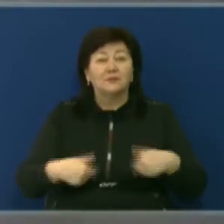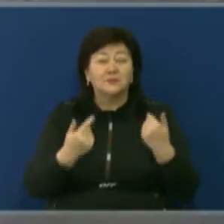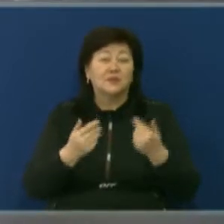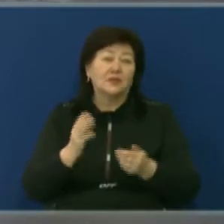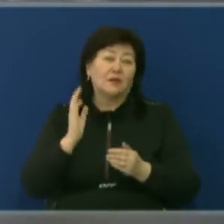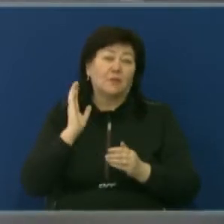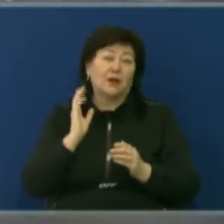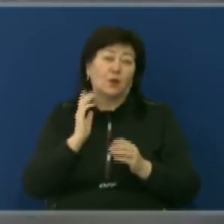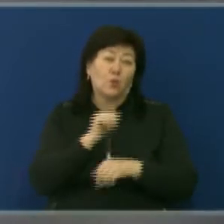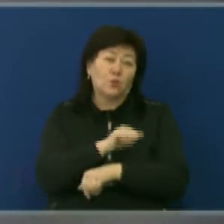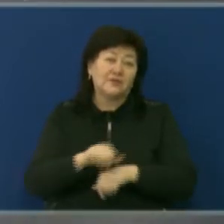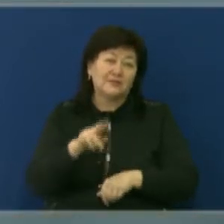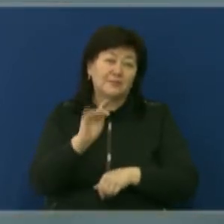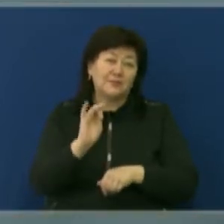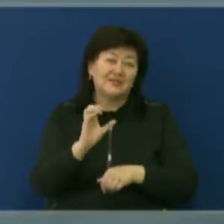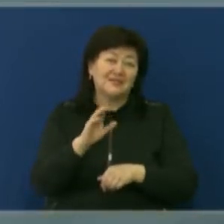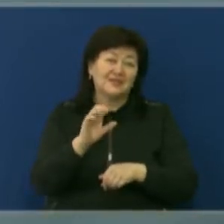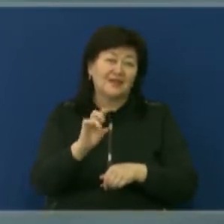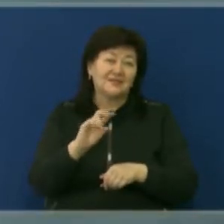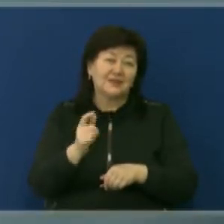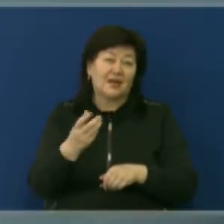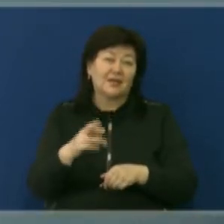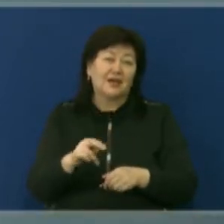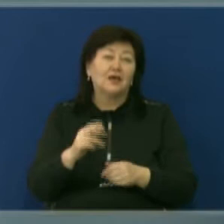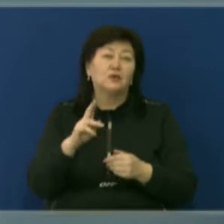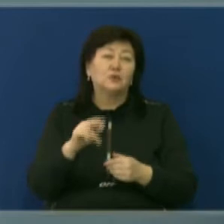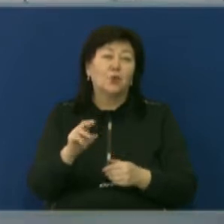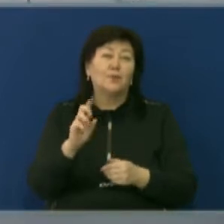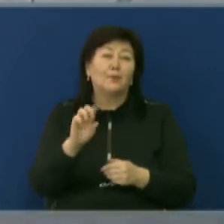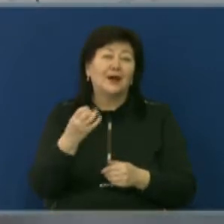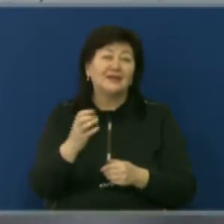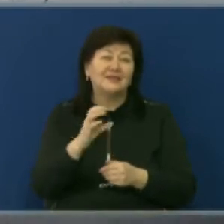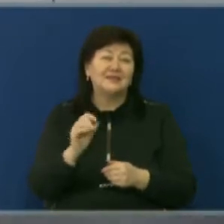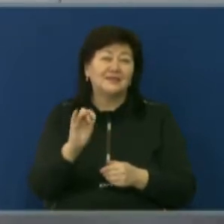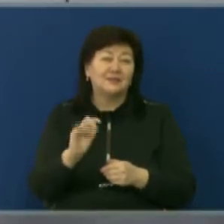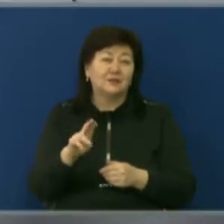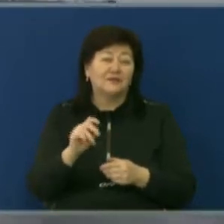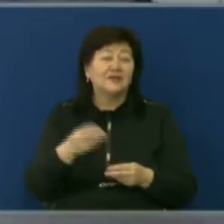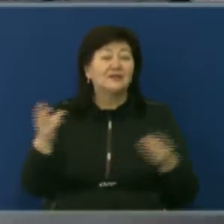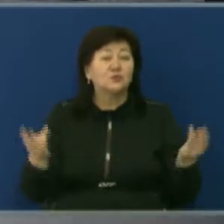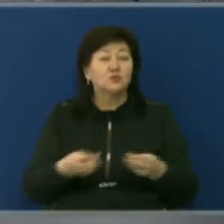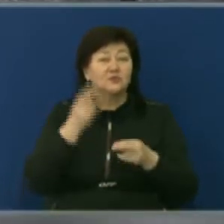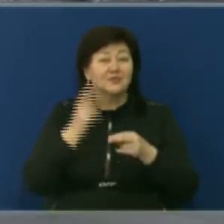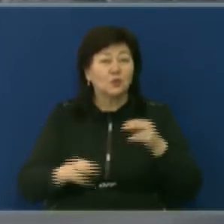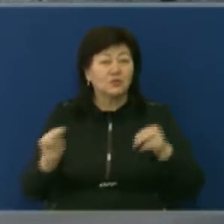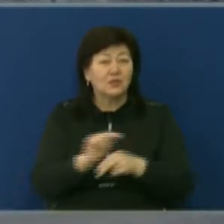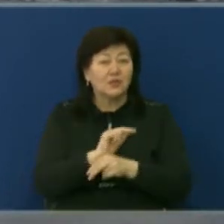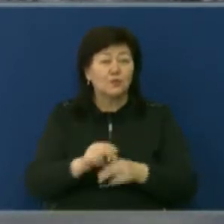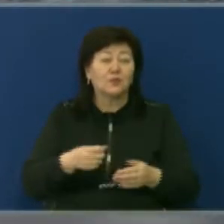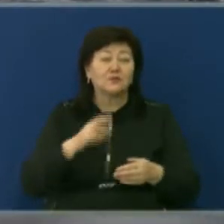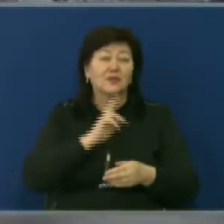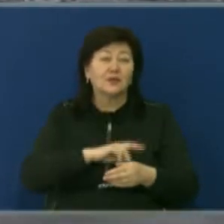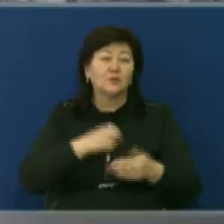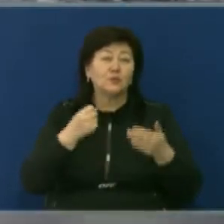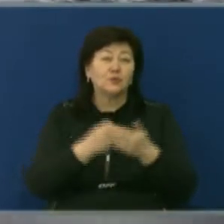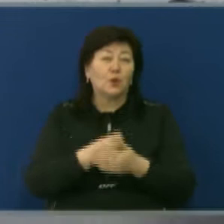от улицы Пристанская до улицы Байсеитова. Срок завершения проекта 1 июня 2021 года. Согласно